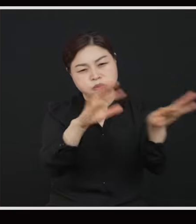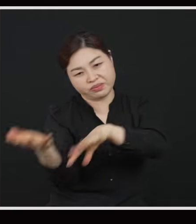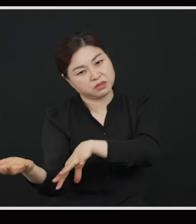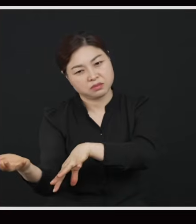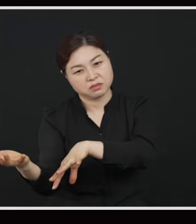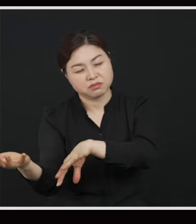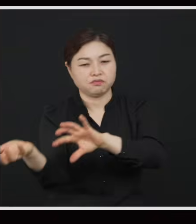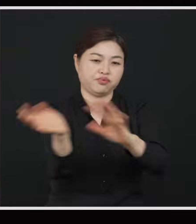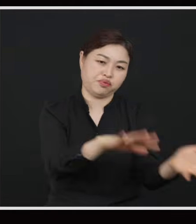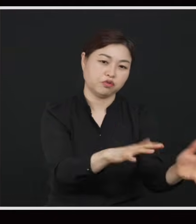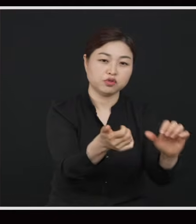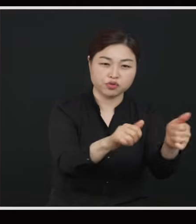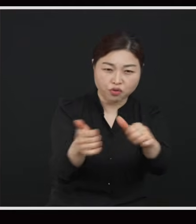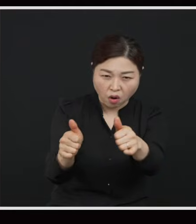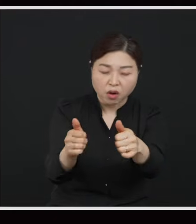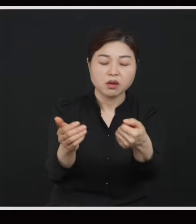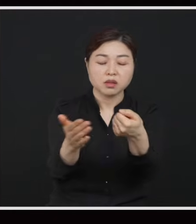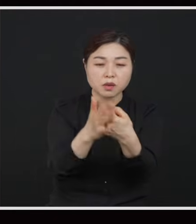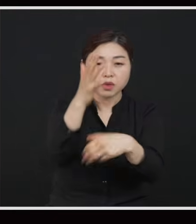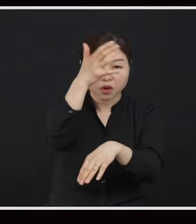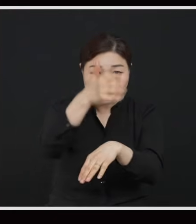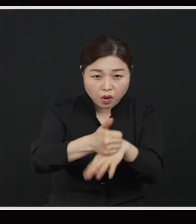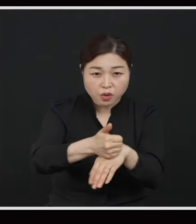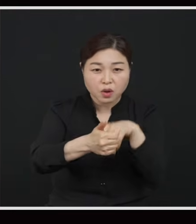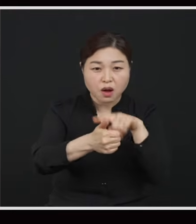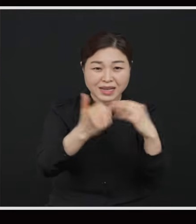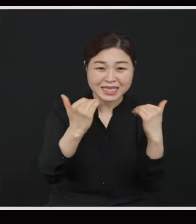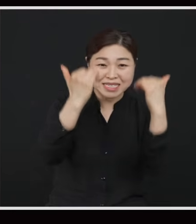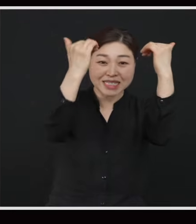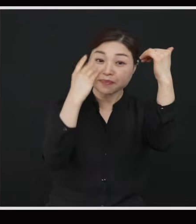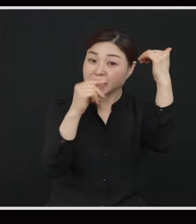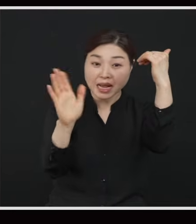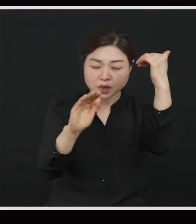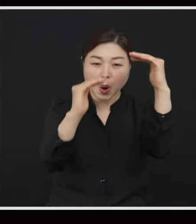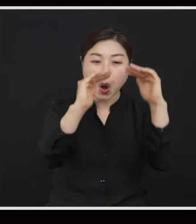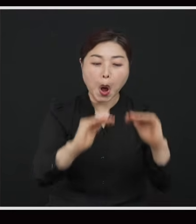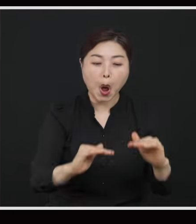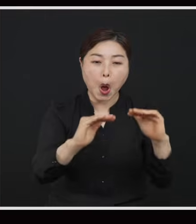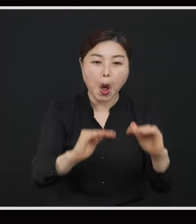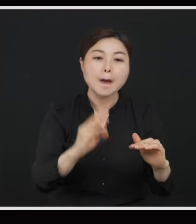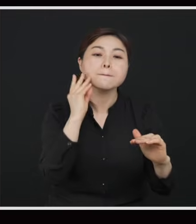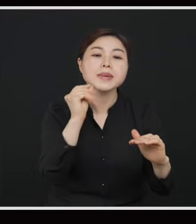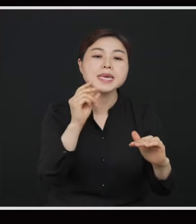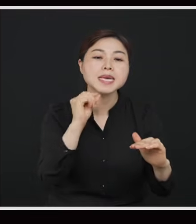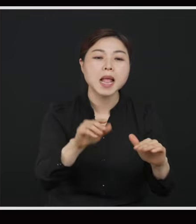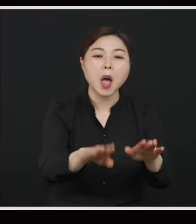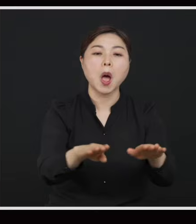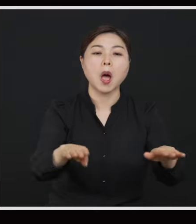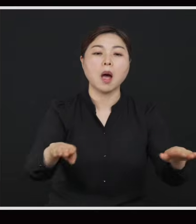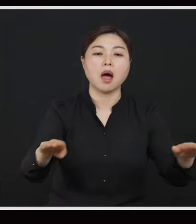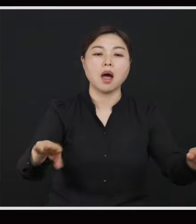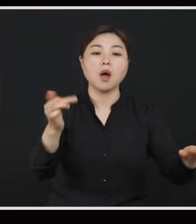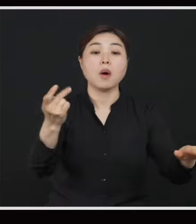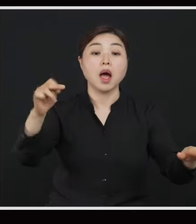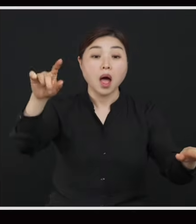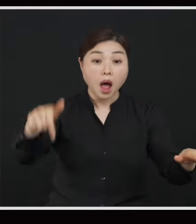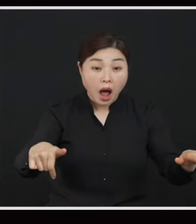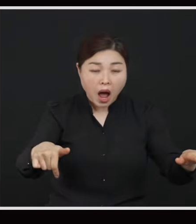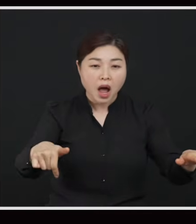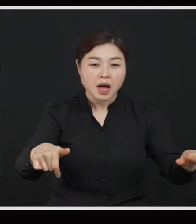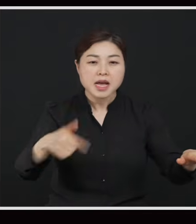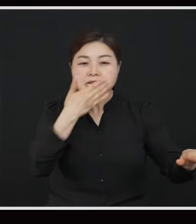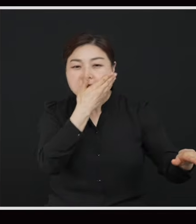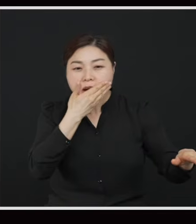바람만 한번 불면. 그래서 난쟁이 밀 종자를 만듭니다. 화학 비료를 써서 씨앗이